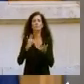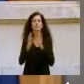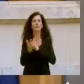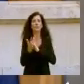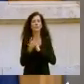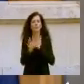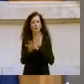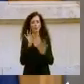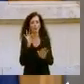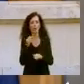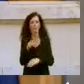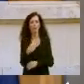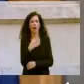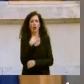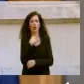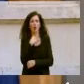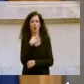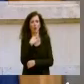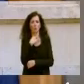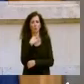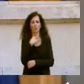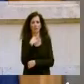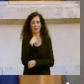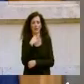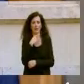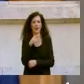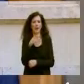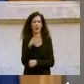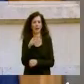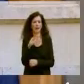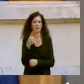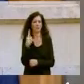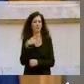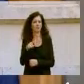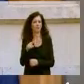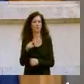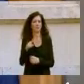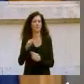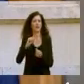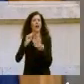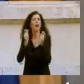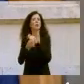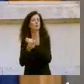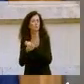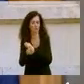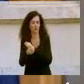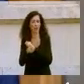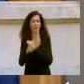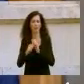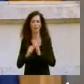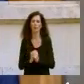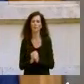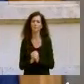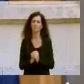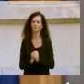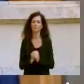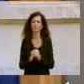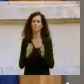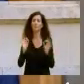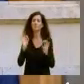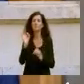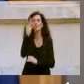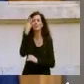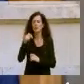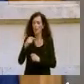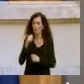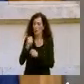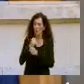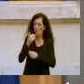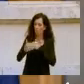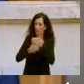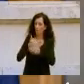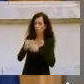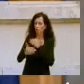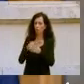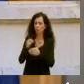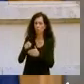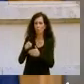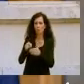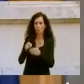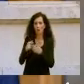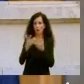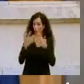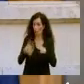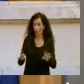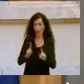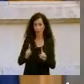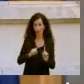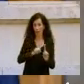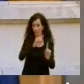della revoca barra caducazione chiaramente se la procedura non si è conclusa sin qui alla luce delle